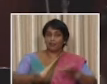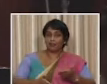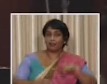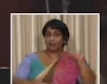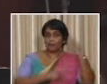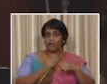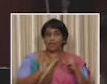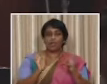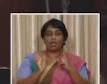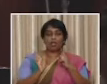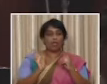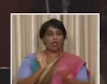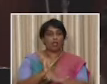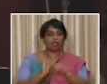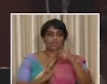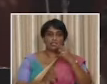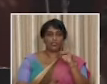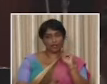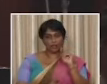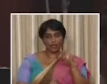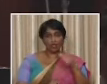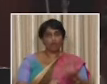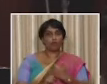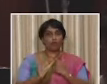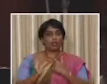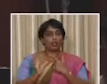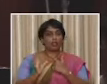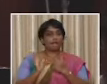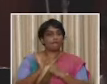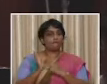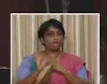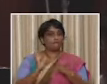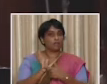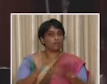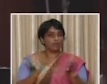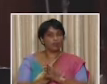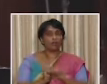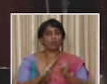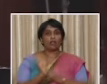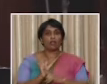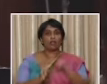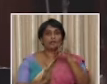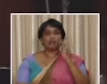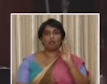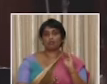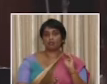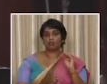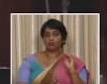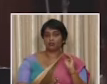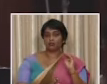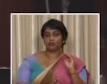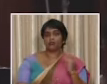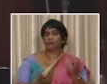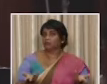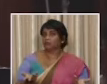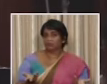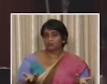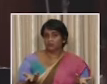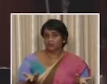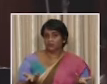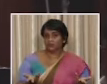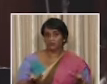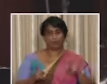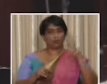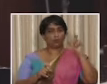ලක්ෂ 120යි. මේ පනවෙච්ච අලුත් පනිත වැට් එකත් එක්ක ලක්ෂ 140ක් වෙනවා. එතන මේ